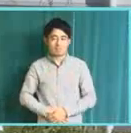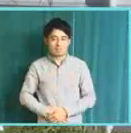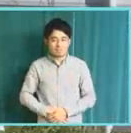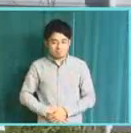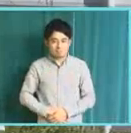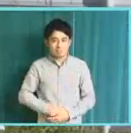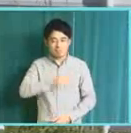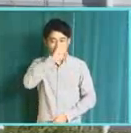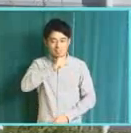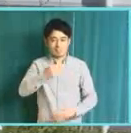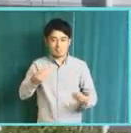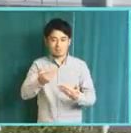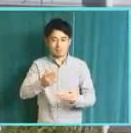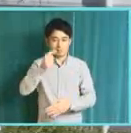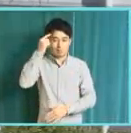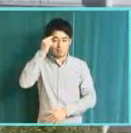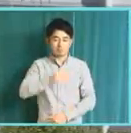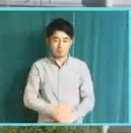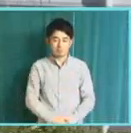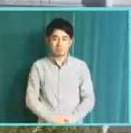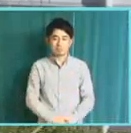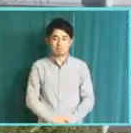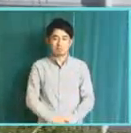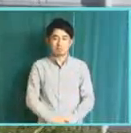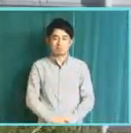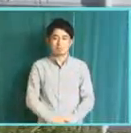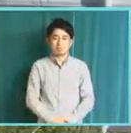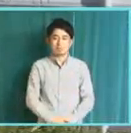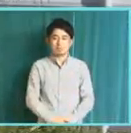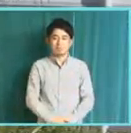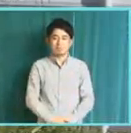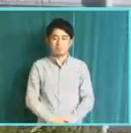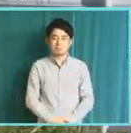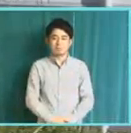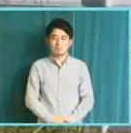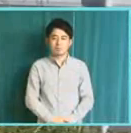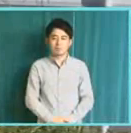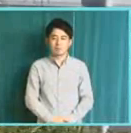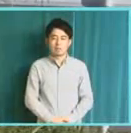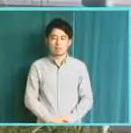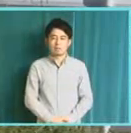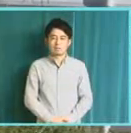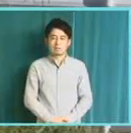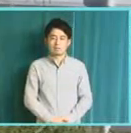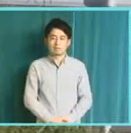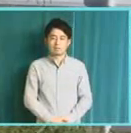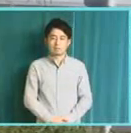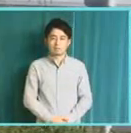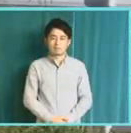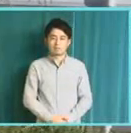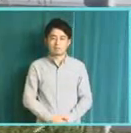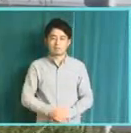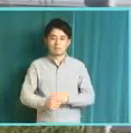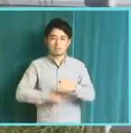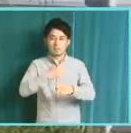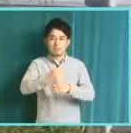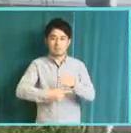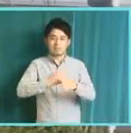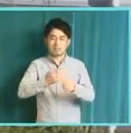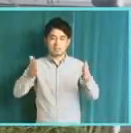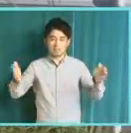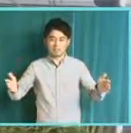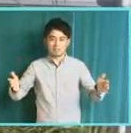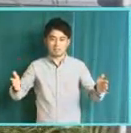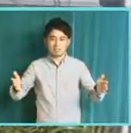がいのあるいい仕事だと思ってます。 はい、そうですね、ここでは 1年